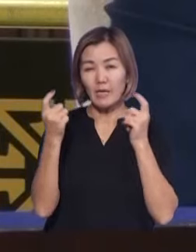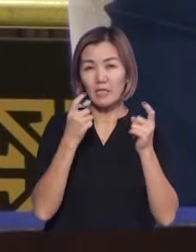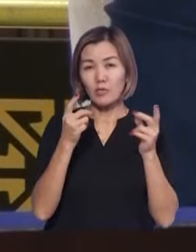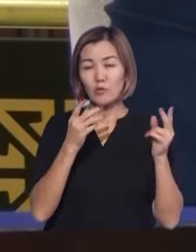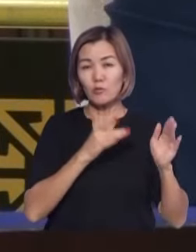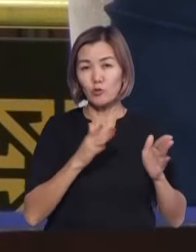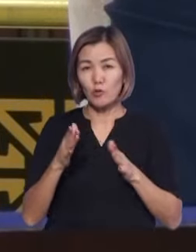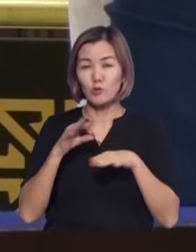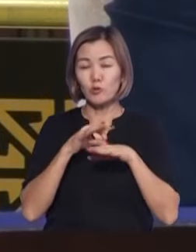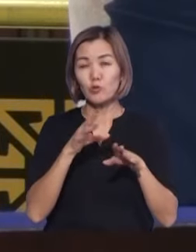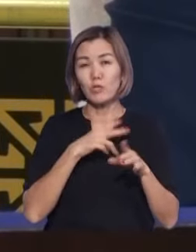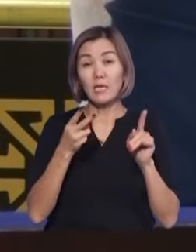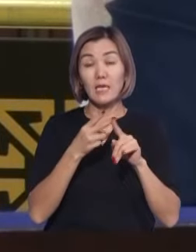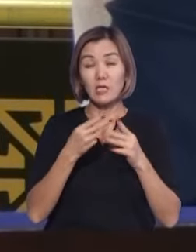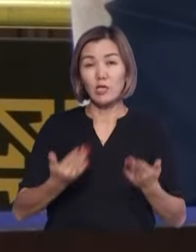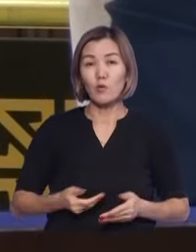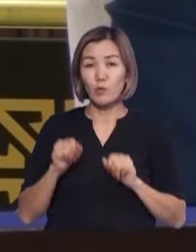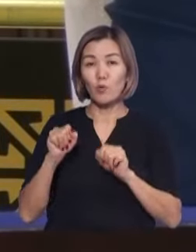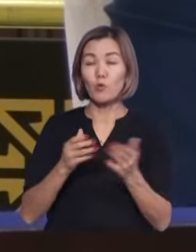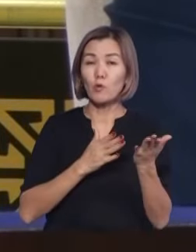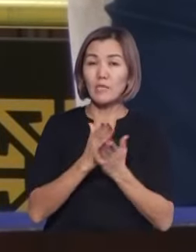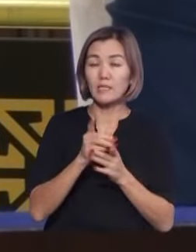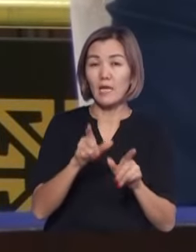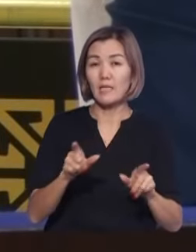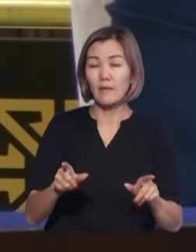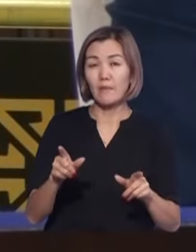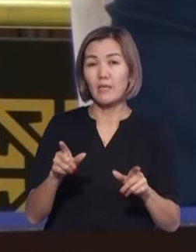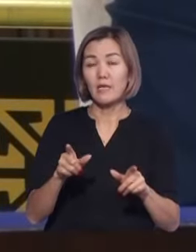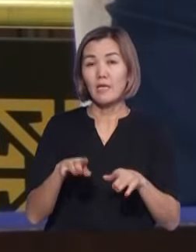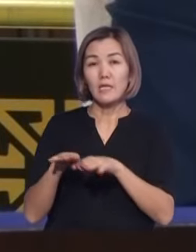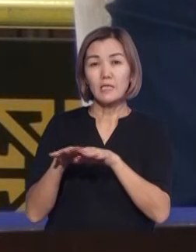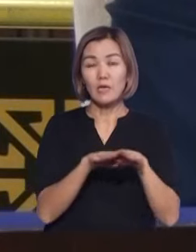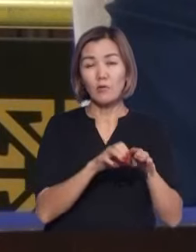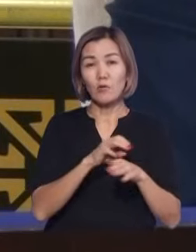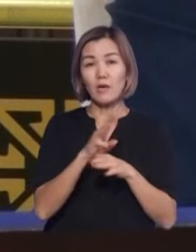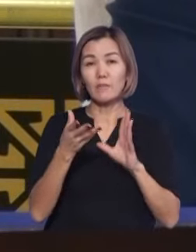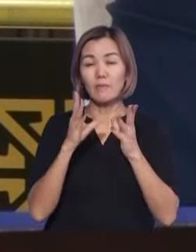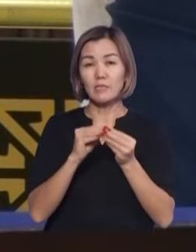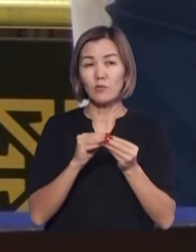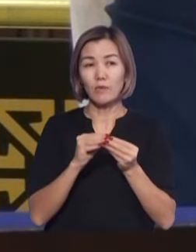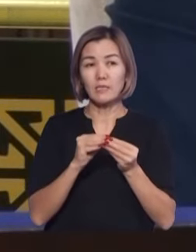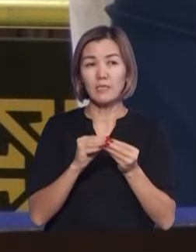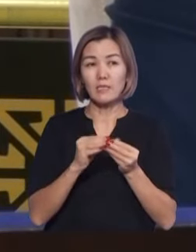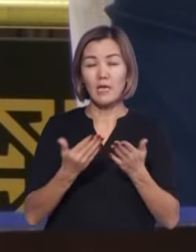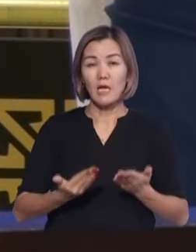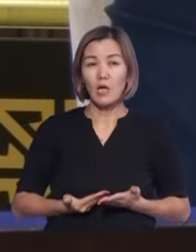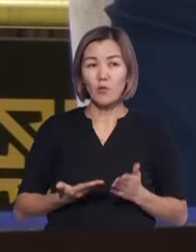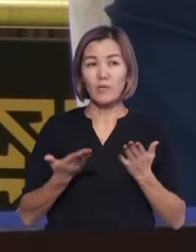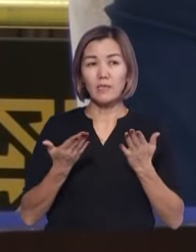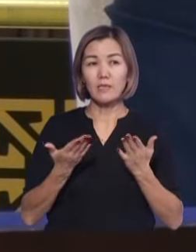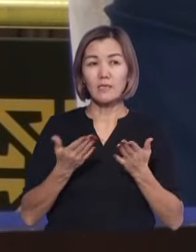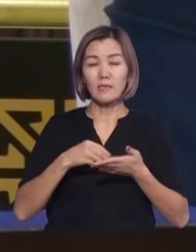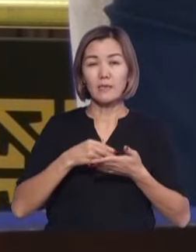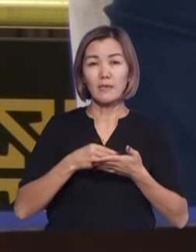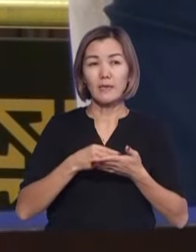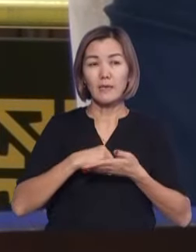жүргізуді. Екінші, әлеуметтік қорғау саласында адам мен азаматтардың кең құқықтарын қамтамасыз ету мақсатында әлеуметтік нормативтерді белгілеу